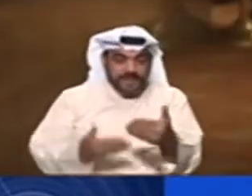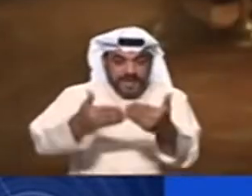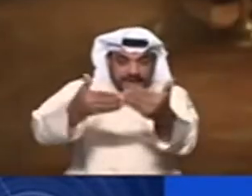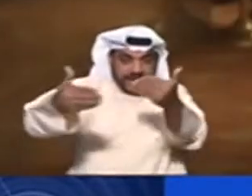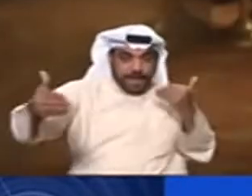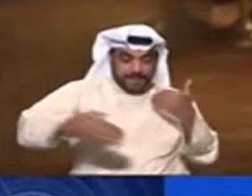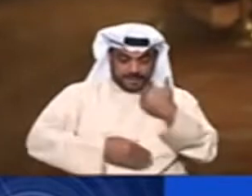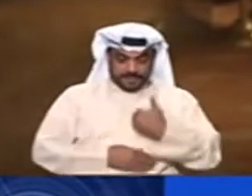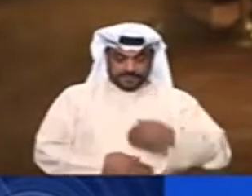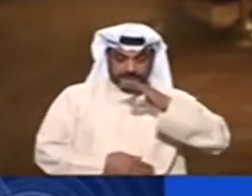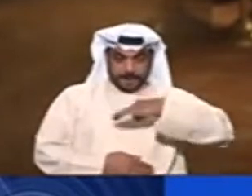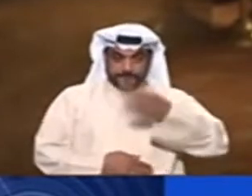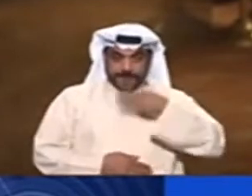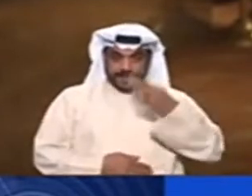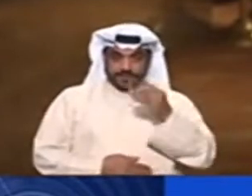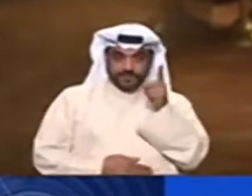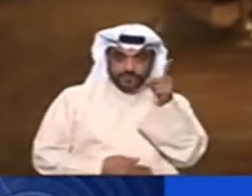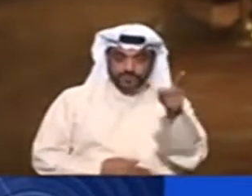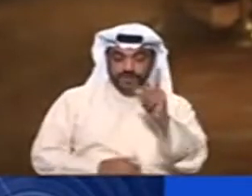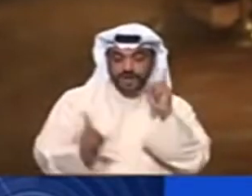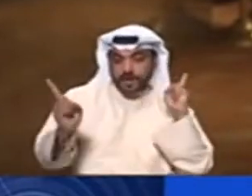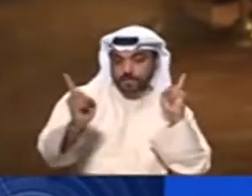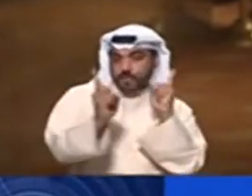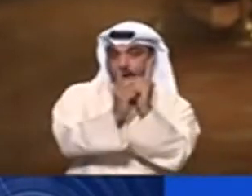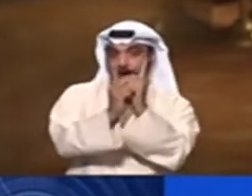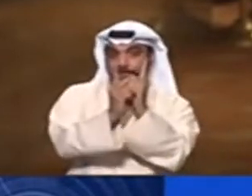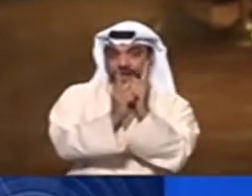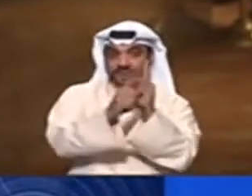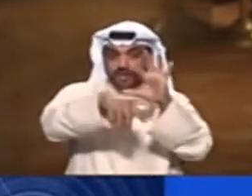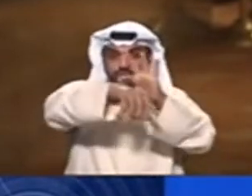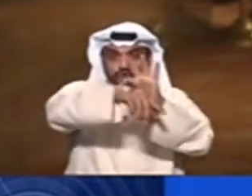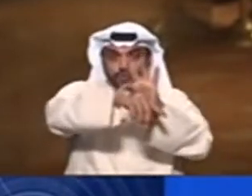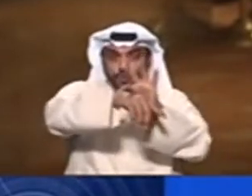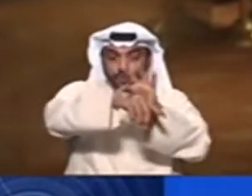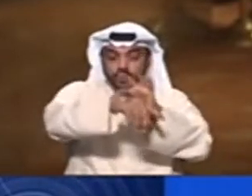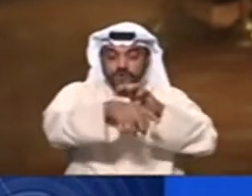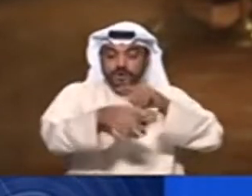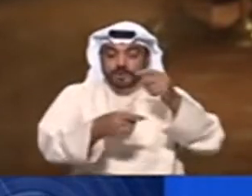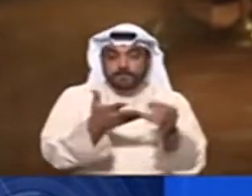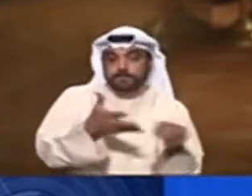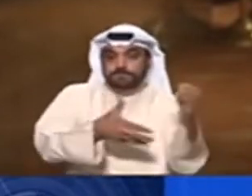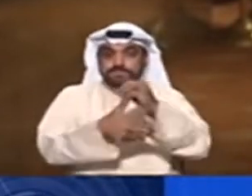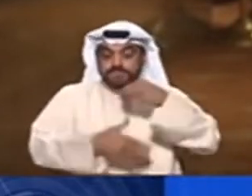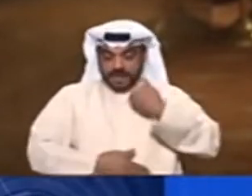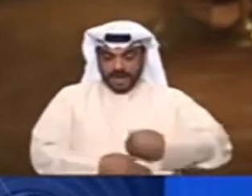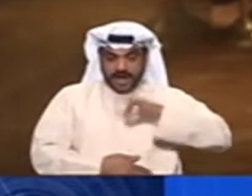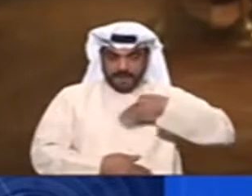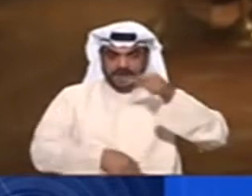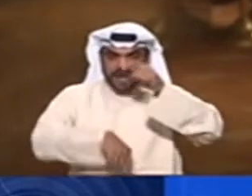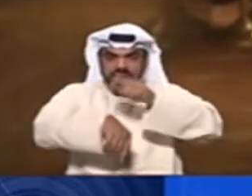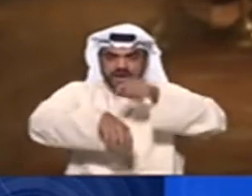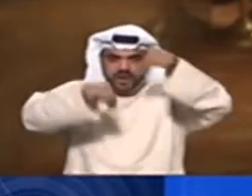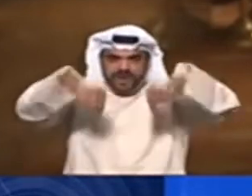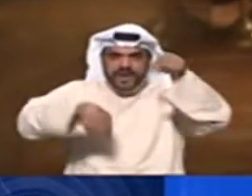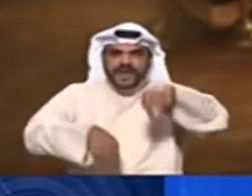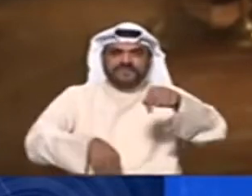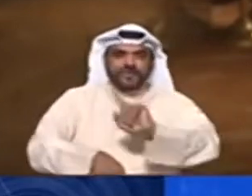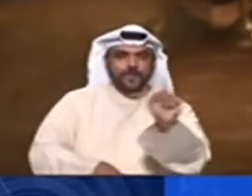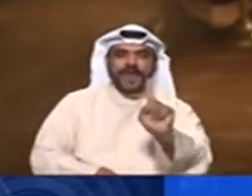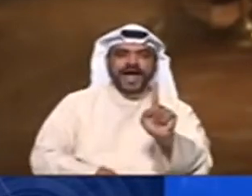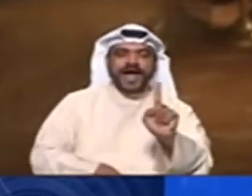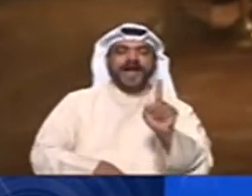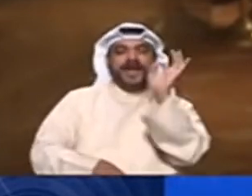نفس اليوم اللي يقابل فيه الطبيب، على الأقل 3 أيام بعد الموافقة